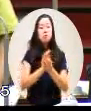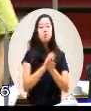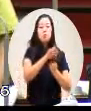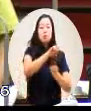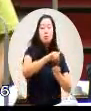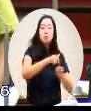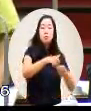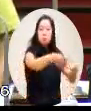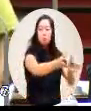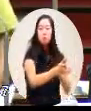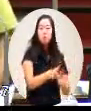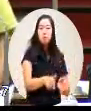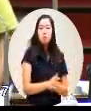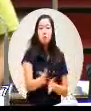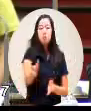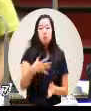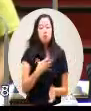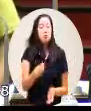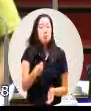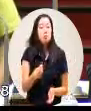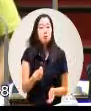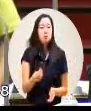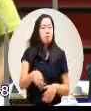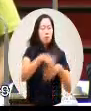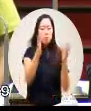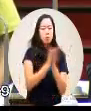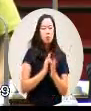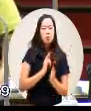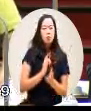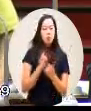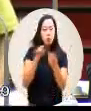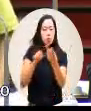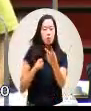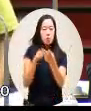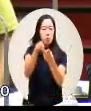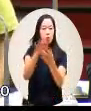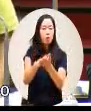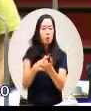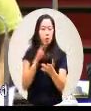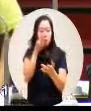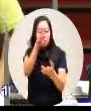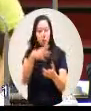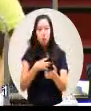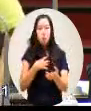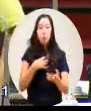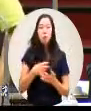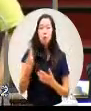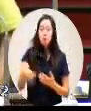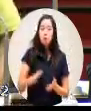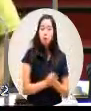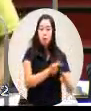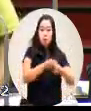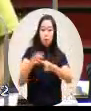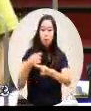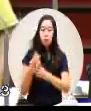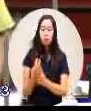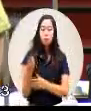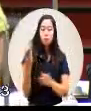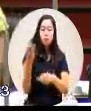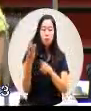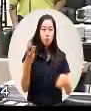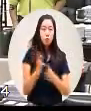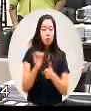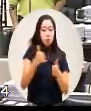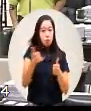个一惊啦，大家都惊伊啦。我有真济人啊，在座，阮三位议员，八个